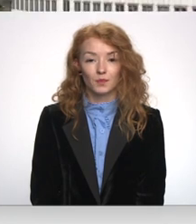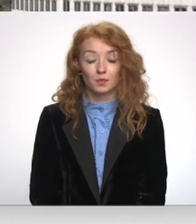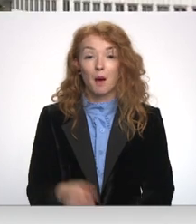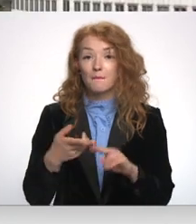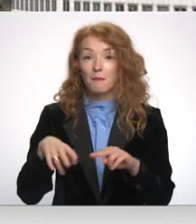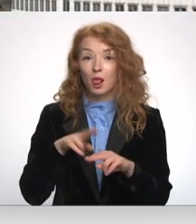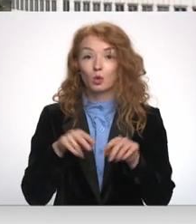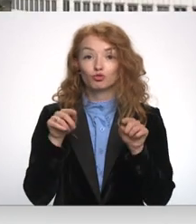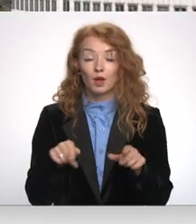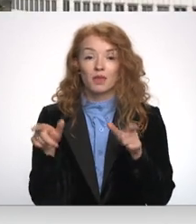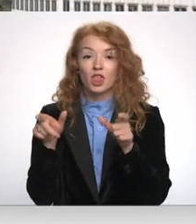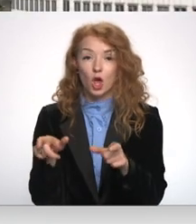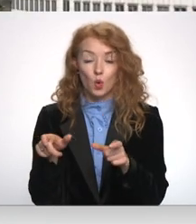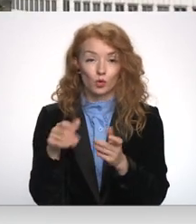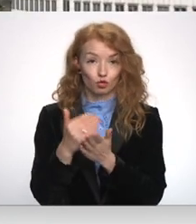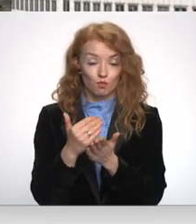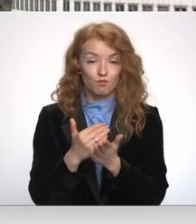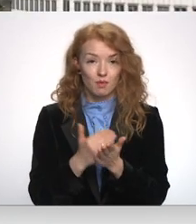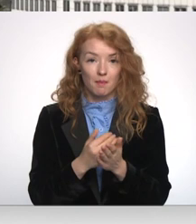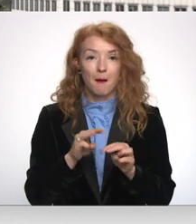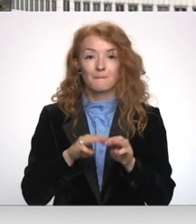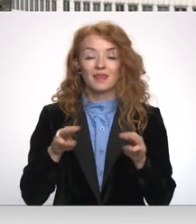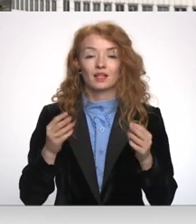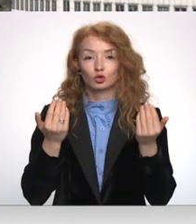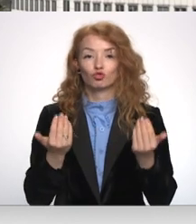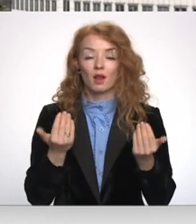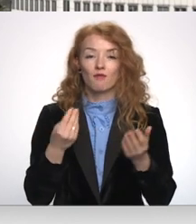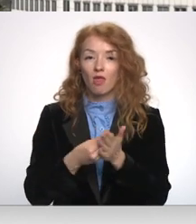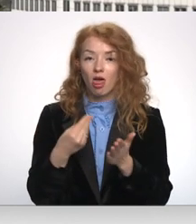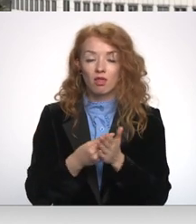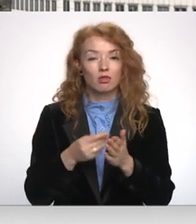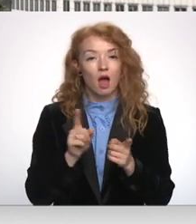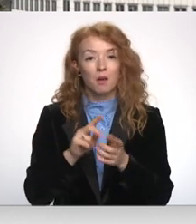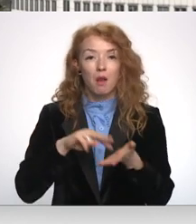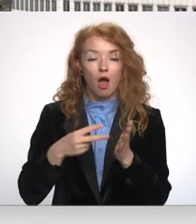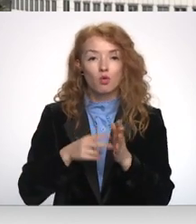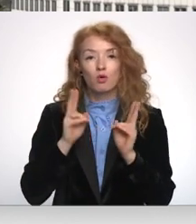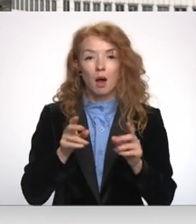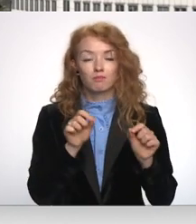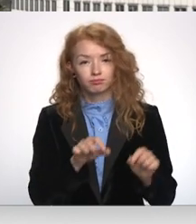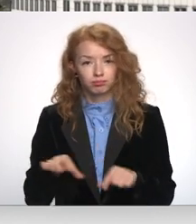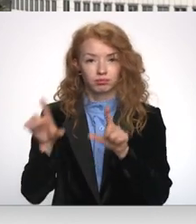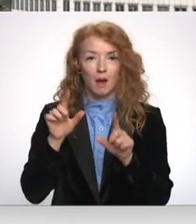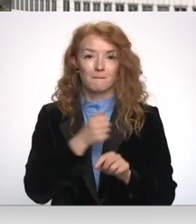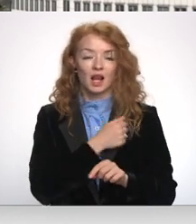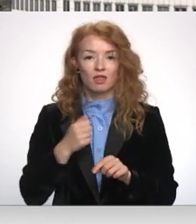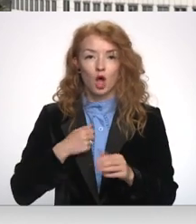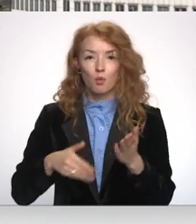Papildu šiem te ierobežojušiem pasākumiem, ministri šodien izvērtēja arī plānus, kā palielināt militāro palīdzību